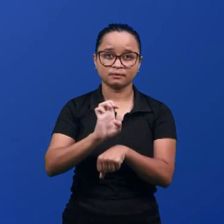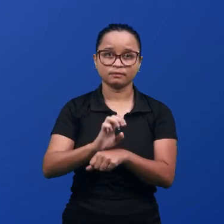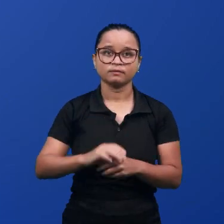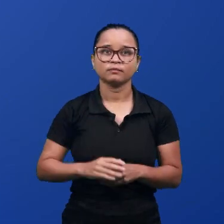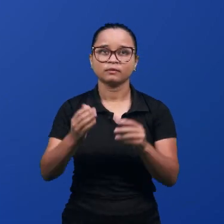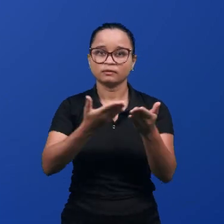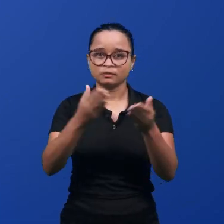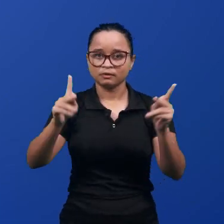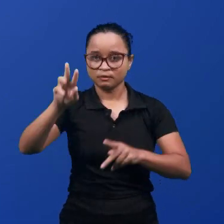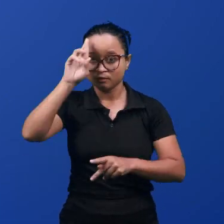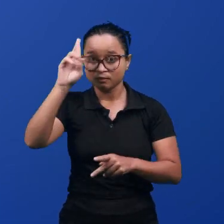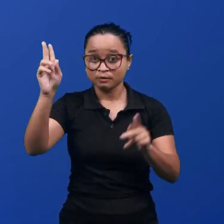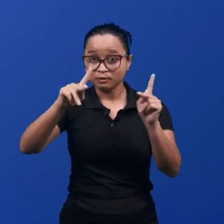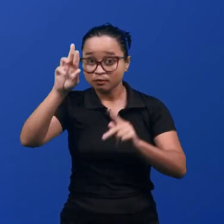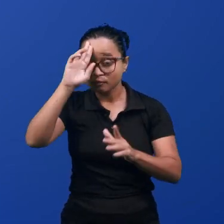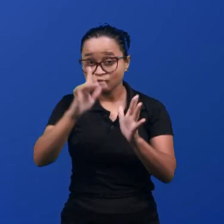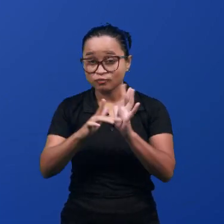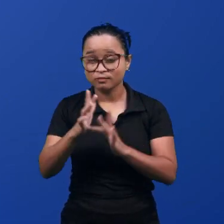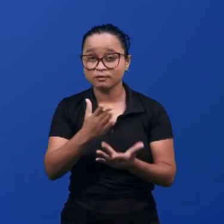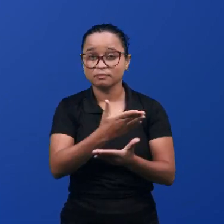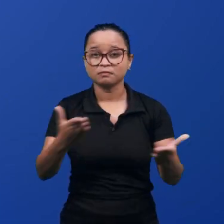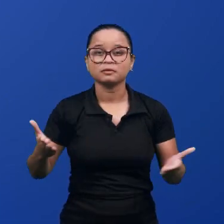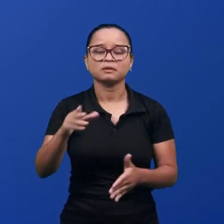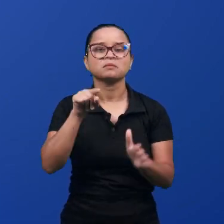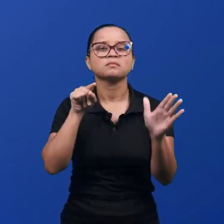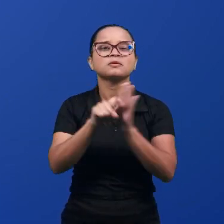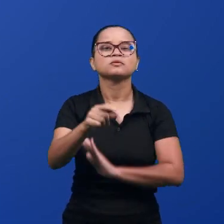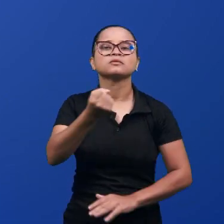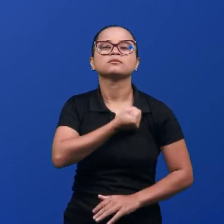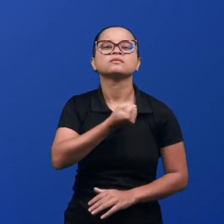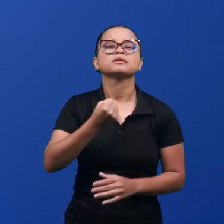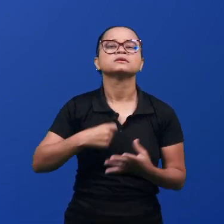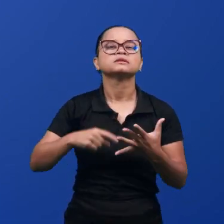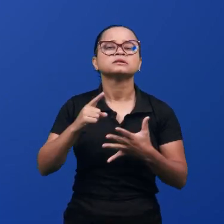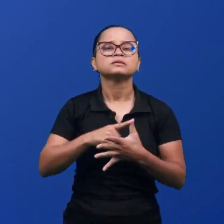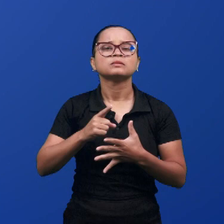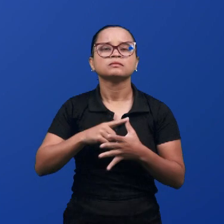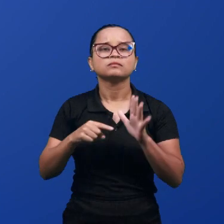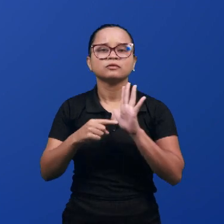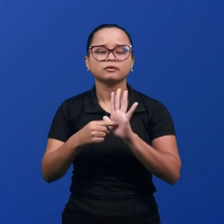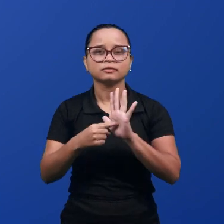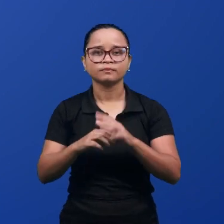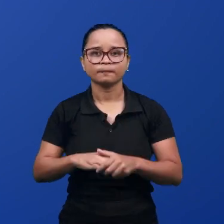l'état de Minas Gerais. Nous serons tous dans la paix du Seigneur Jésus. Nous voulons répondre à la question numéro 5.